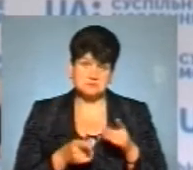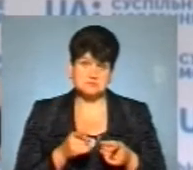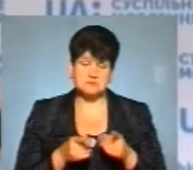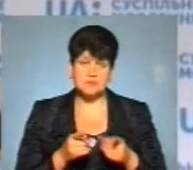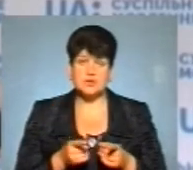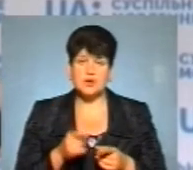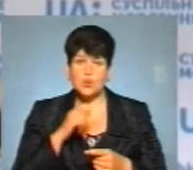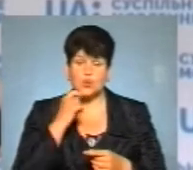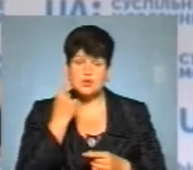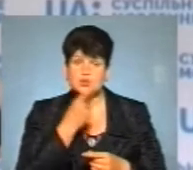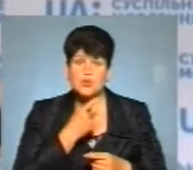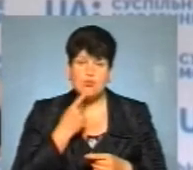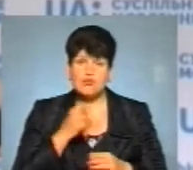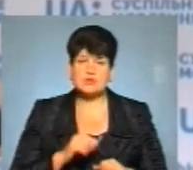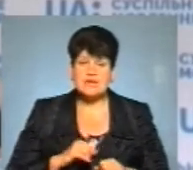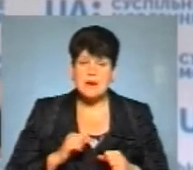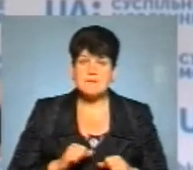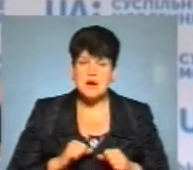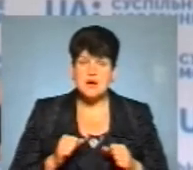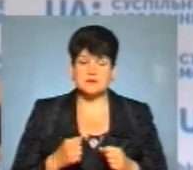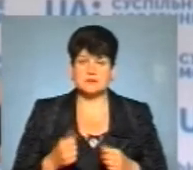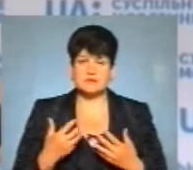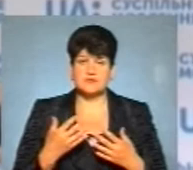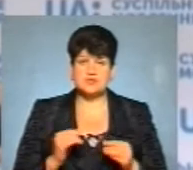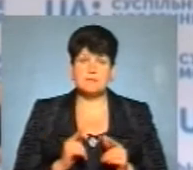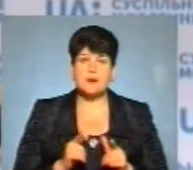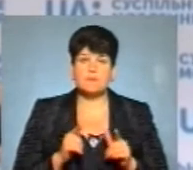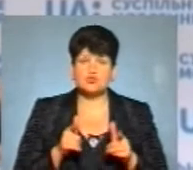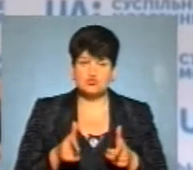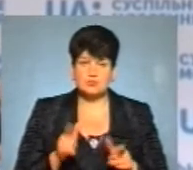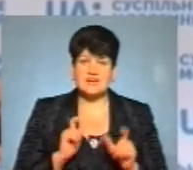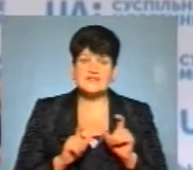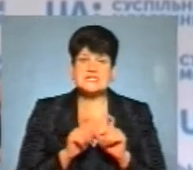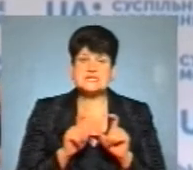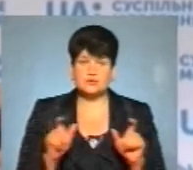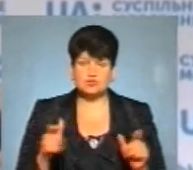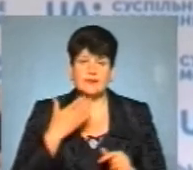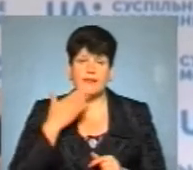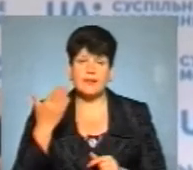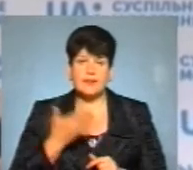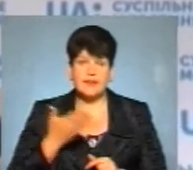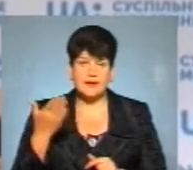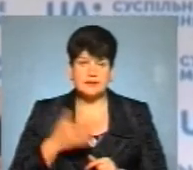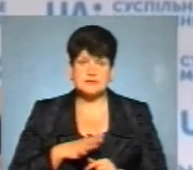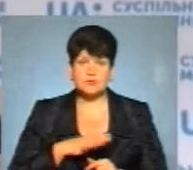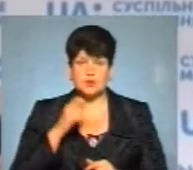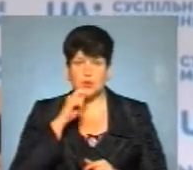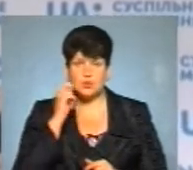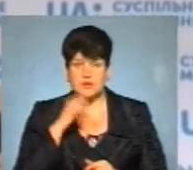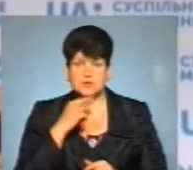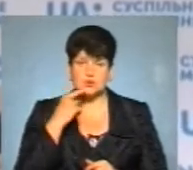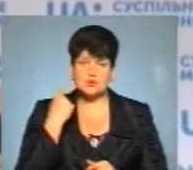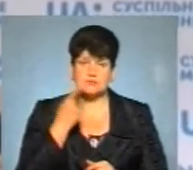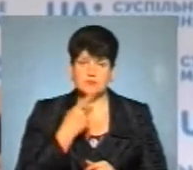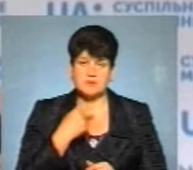тобто українською мовою, намагалася. І вже при поступленні в інститут, де лекції були українською і російською, тобто